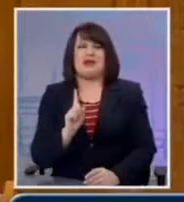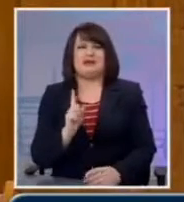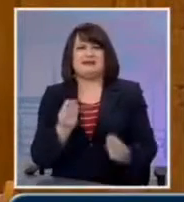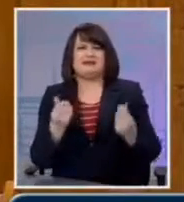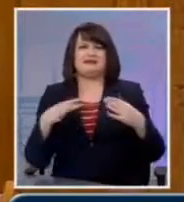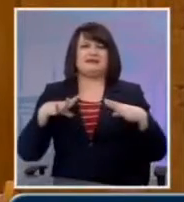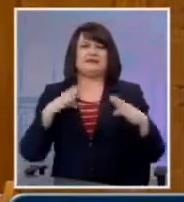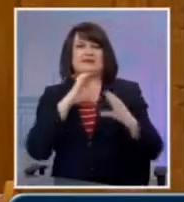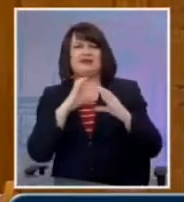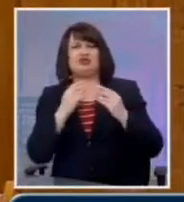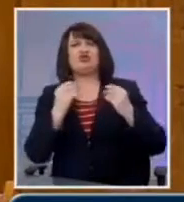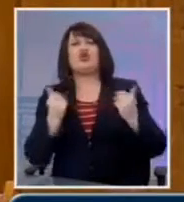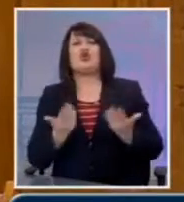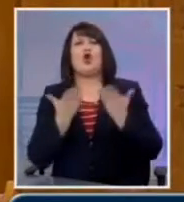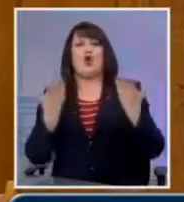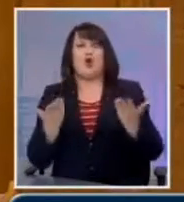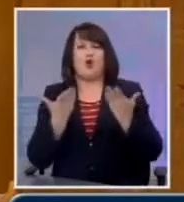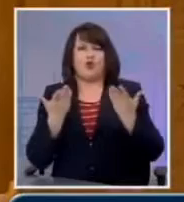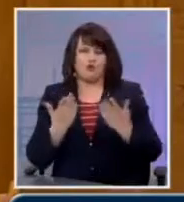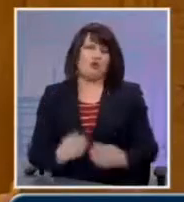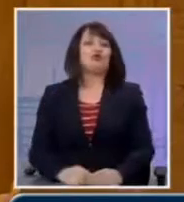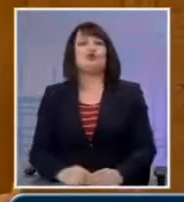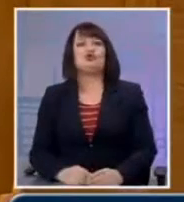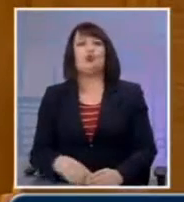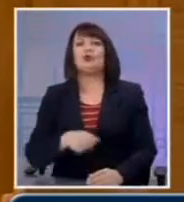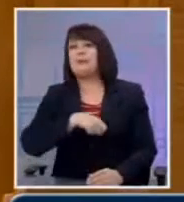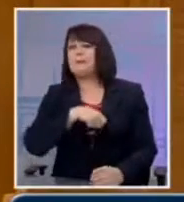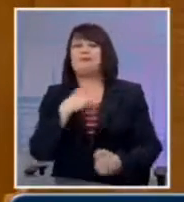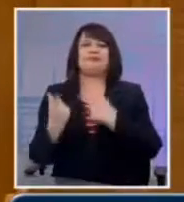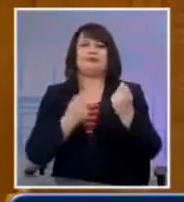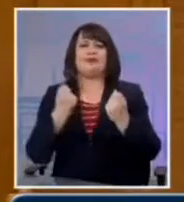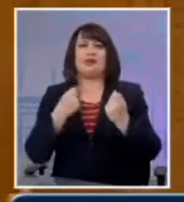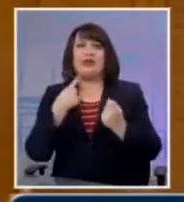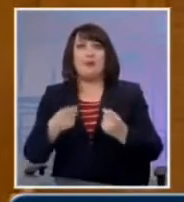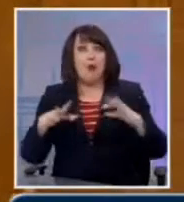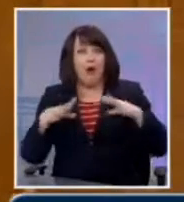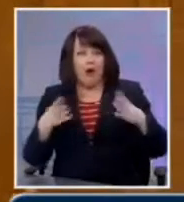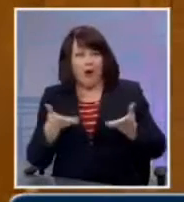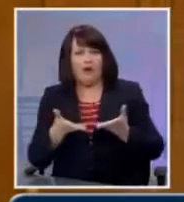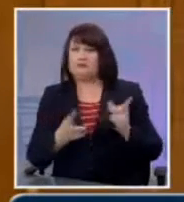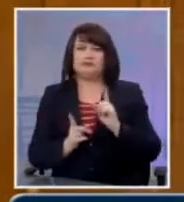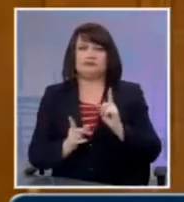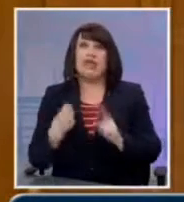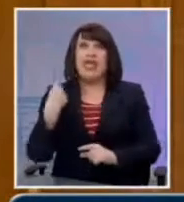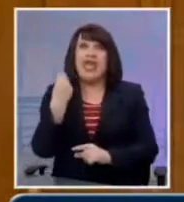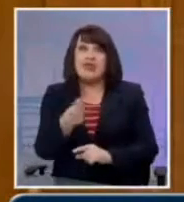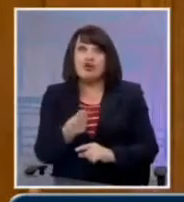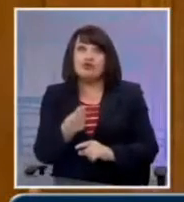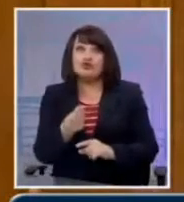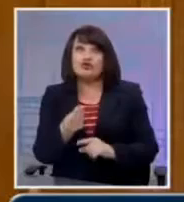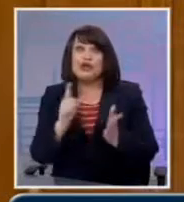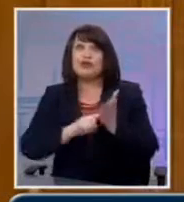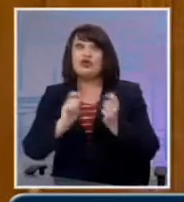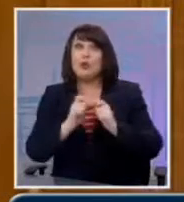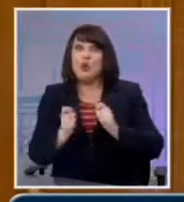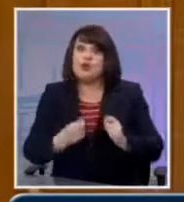τερτίζει. Κύριε Παπαδόπουλε, γίνατε και δικηγόρος. Ούτε πυροτεχνήματα να ρίχνω σε αυτή την αίθουσα. Κατέθεσα τη συγκεκριμένη